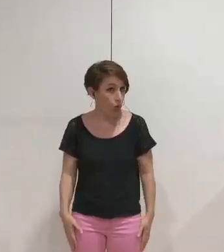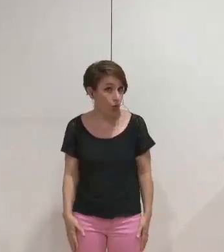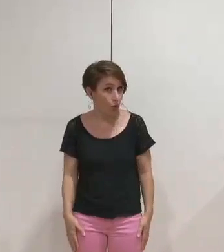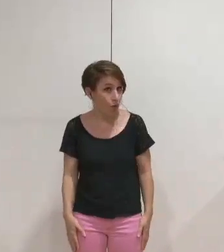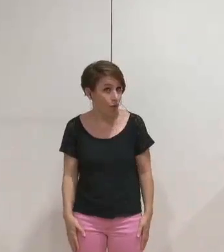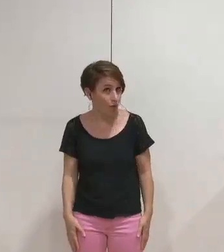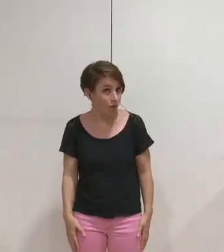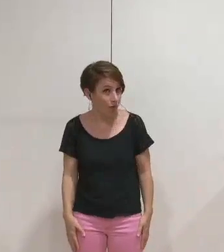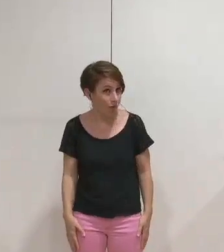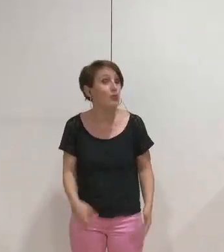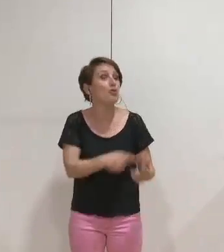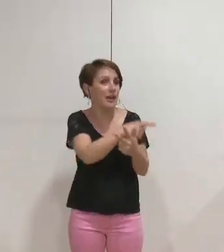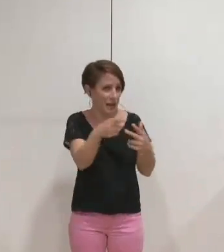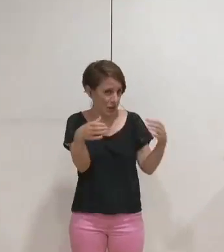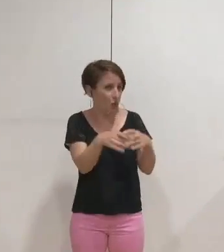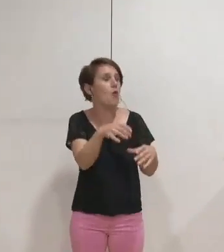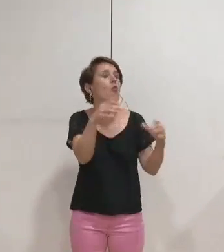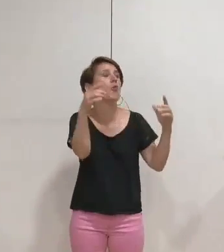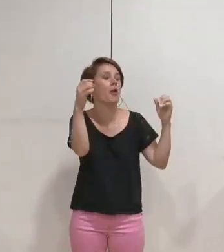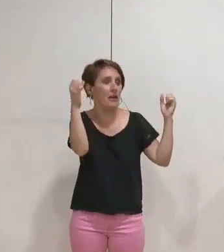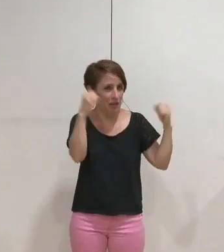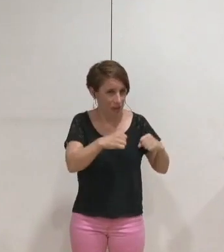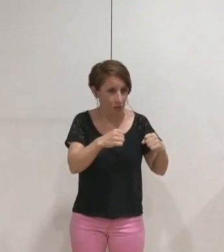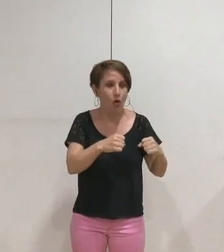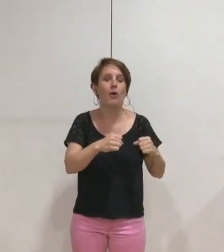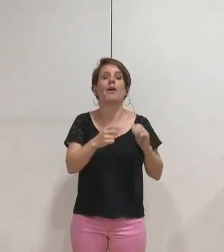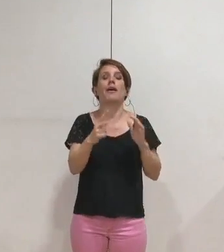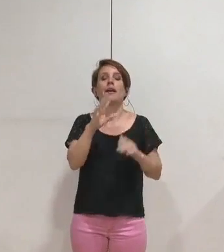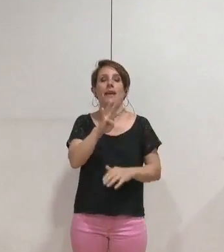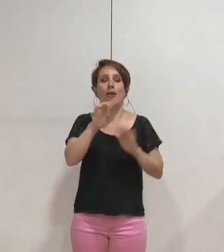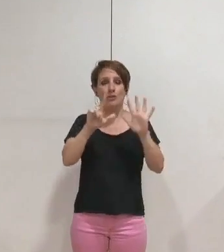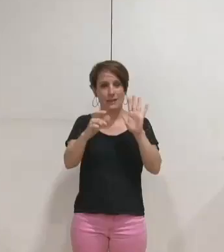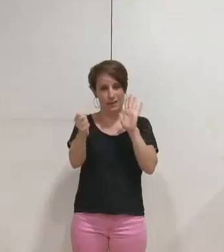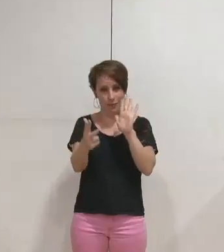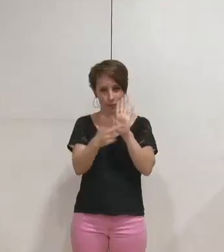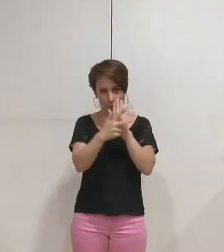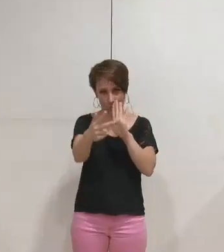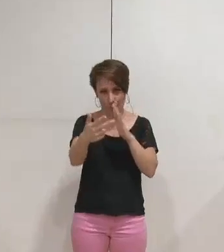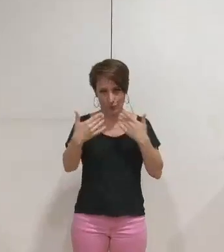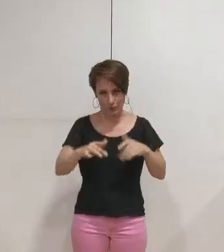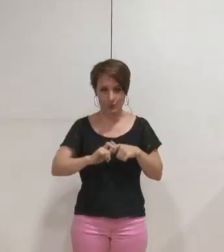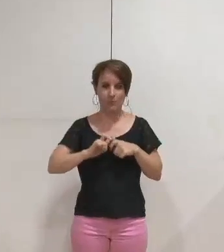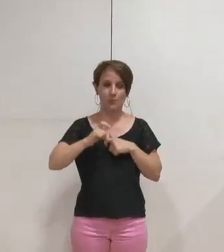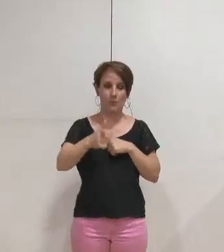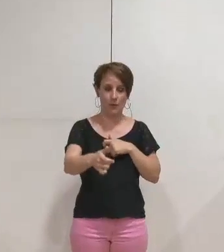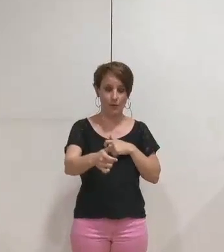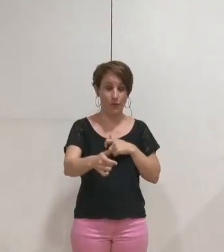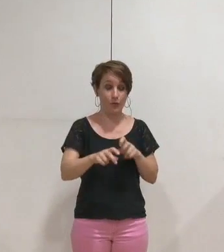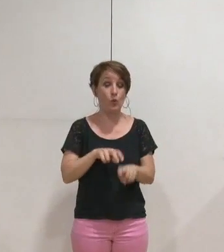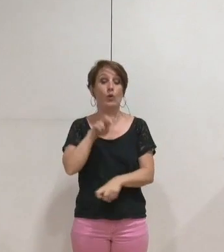vote pour des trois autres groupes et délibération 47 adopté je repasse